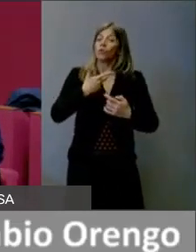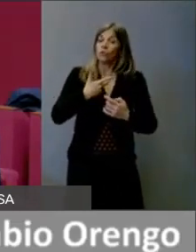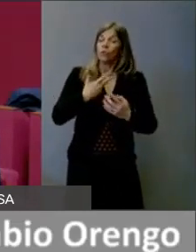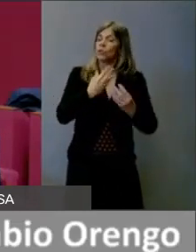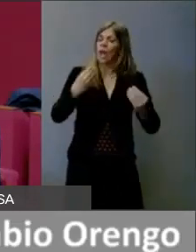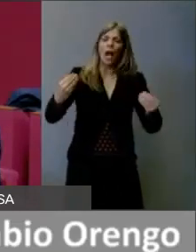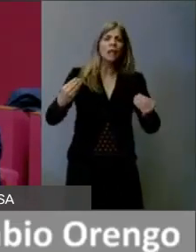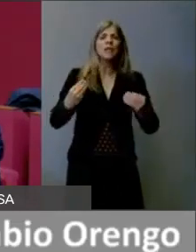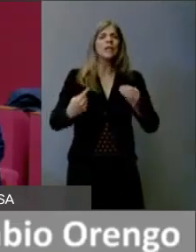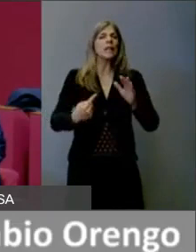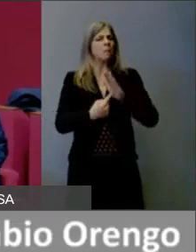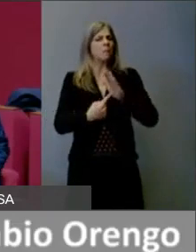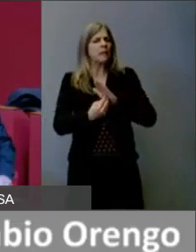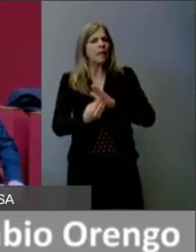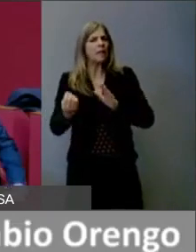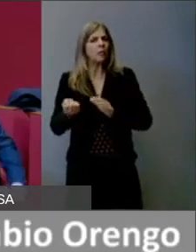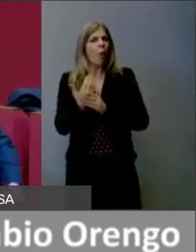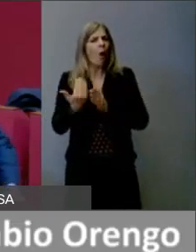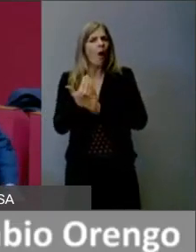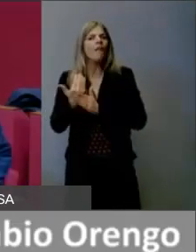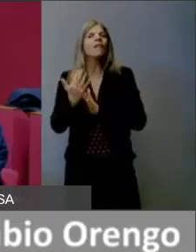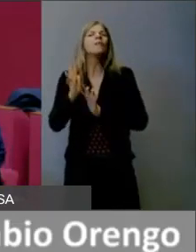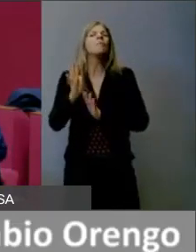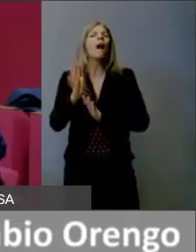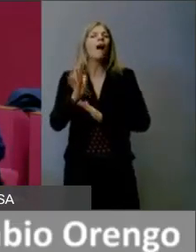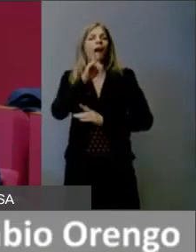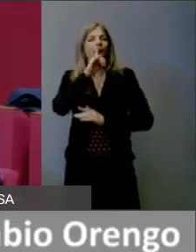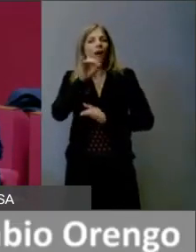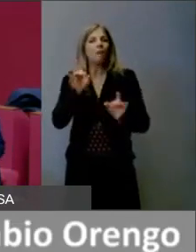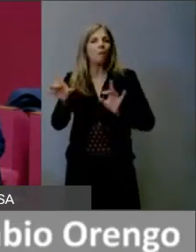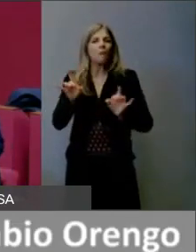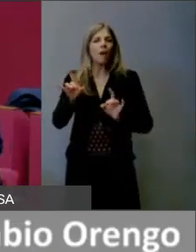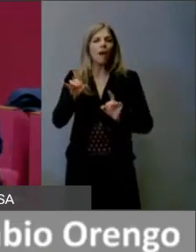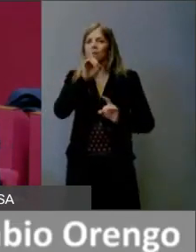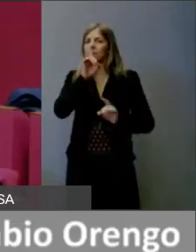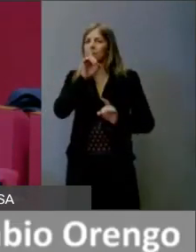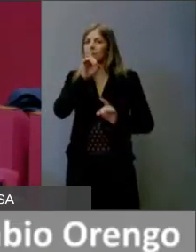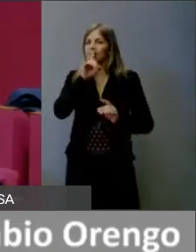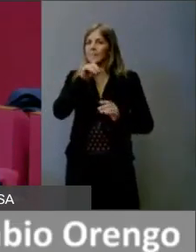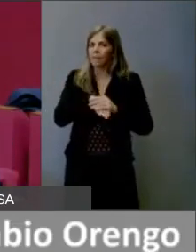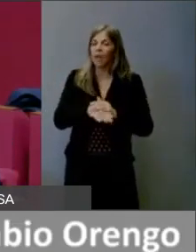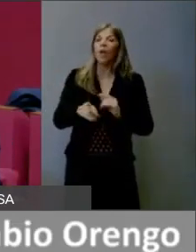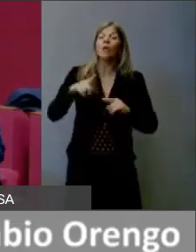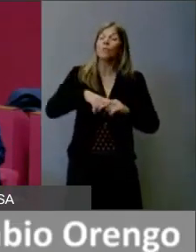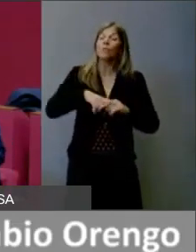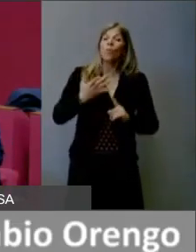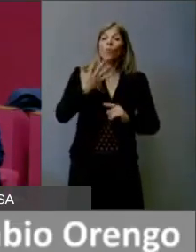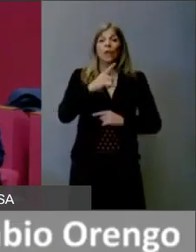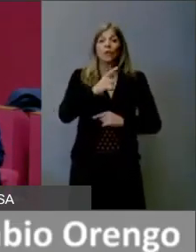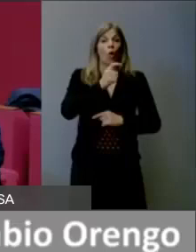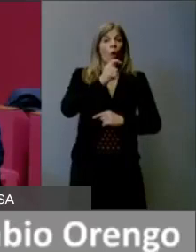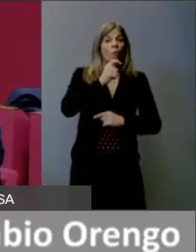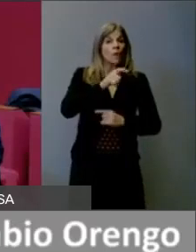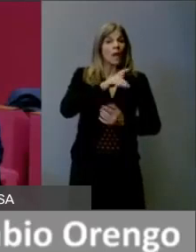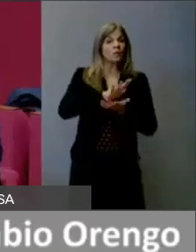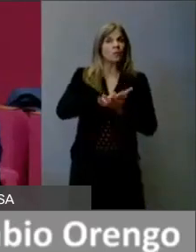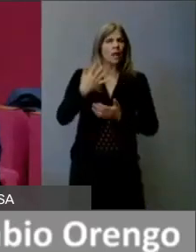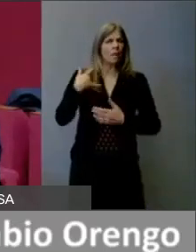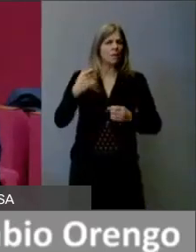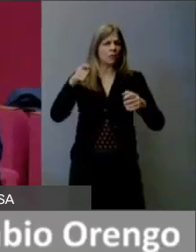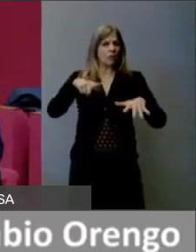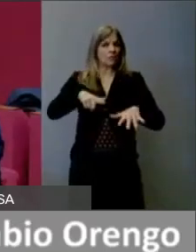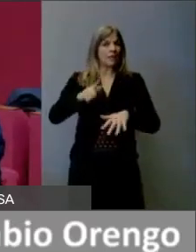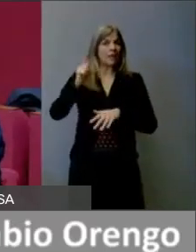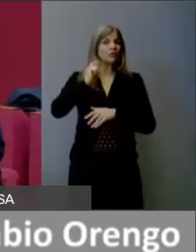dipendenti, e non fa minimamente riferimento. Così non fa riferimento nel comunicato stampa che lei ha fatto il 17 di